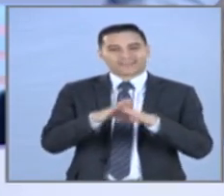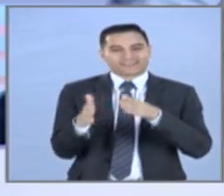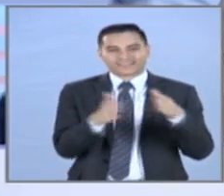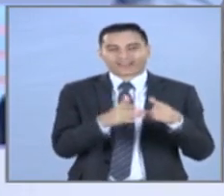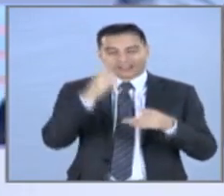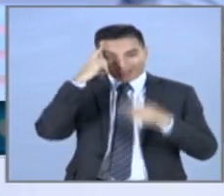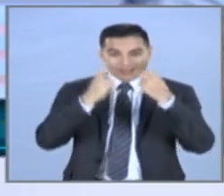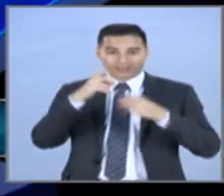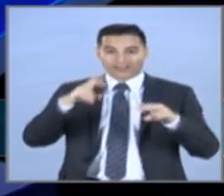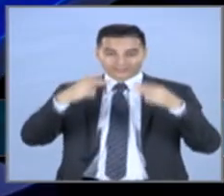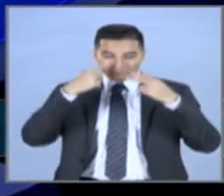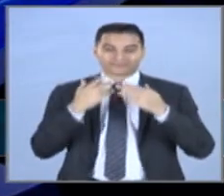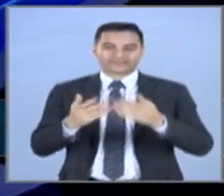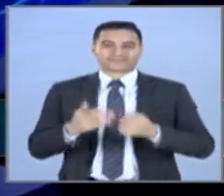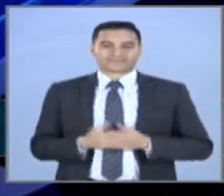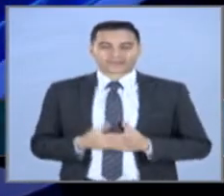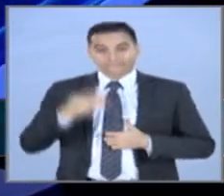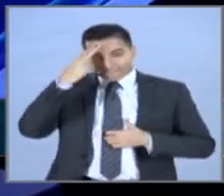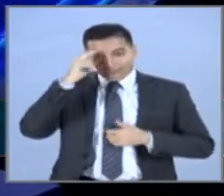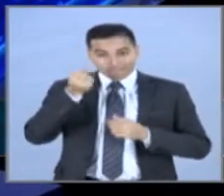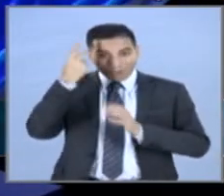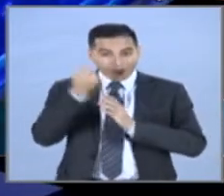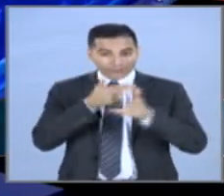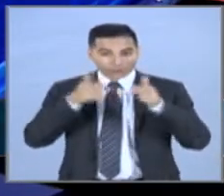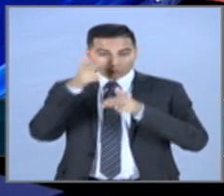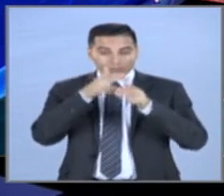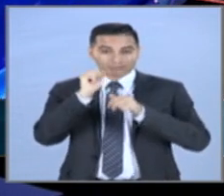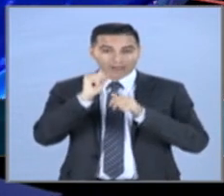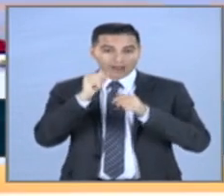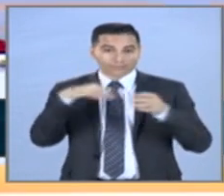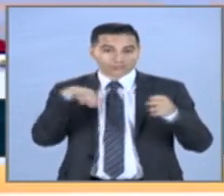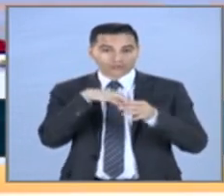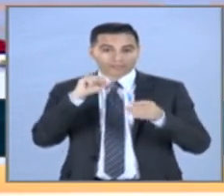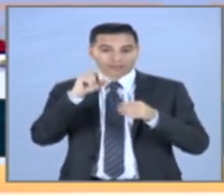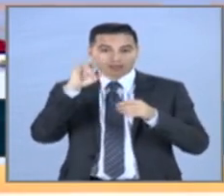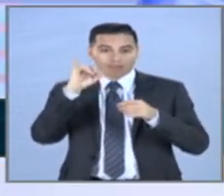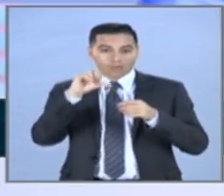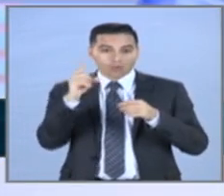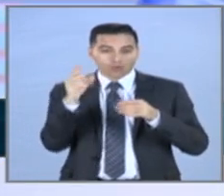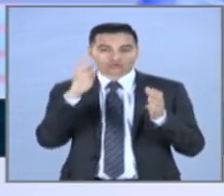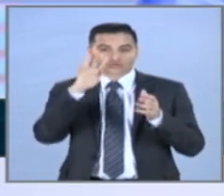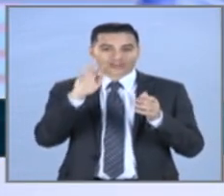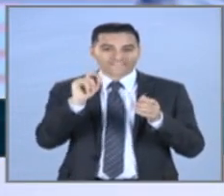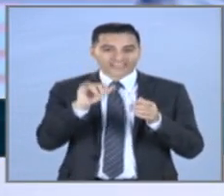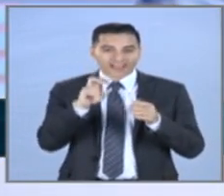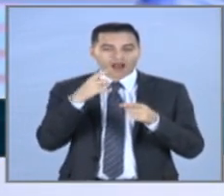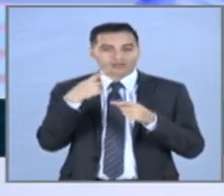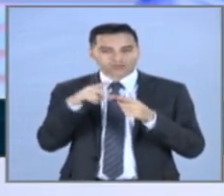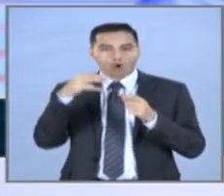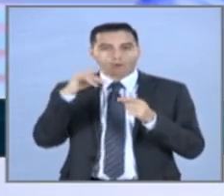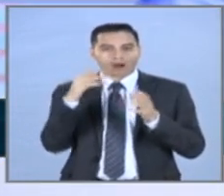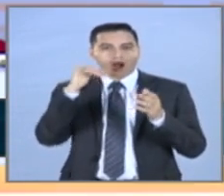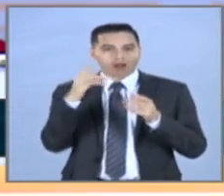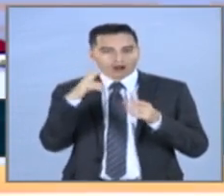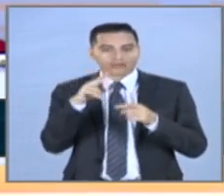الضغط كاونتر. من هو مؤلف الموسيقى التصويرية لفيلم تيمور وشفيقة؟ عمر خيرت. صح. في أي دولة خليجية تقع